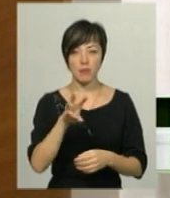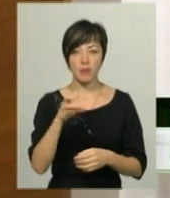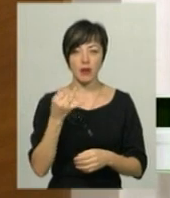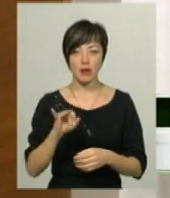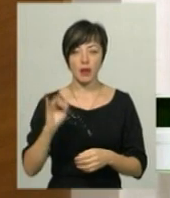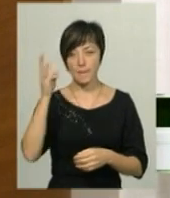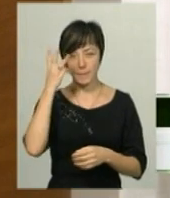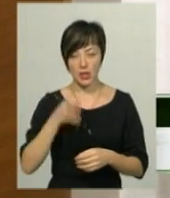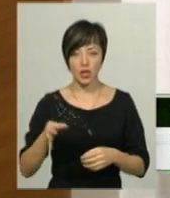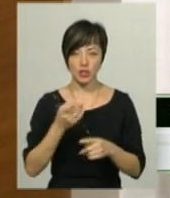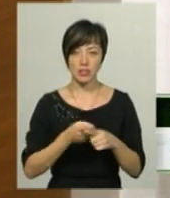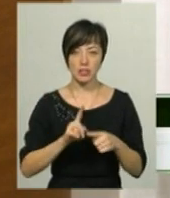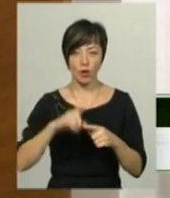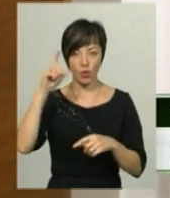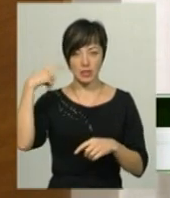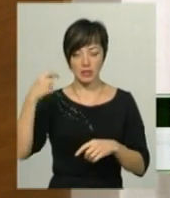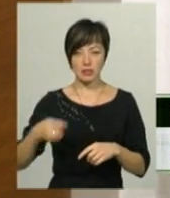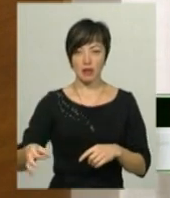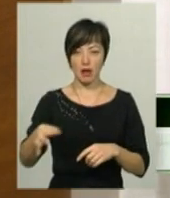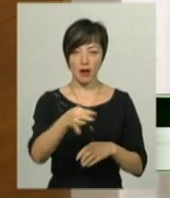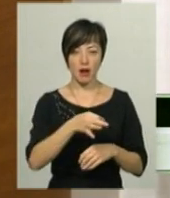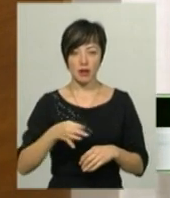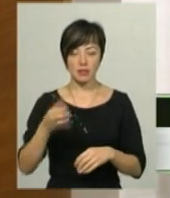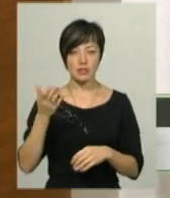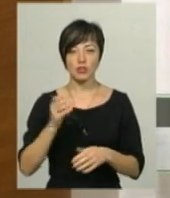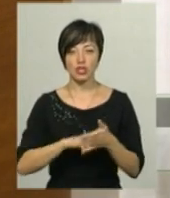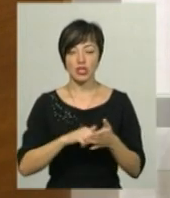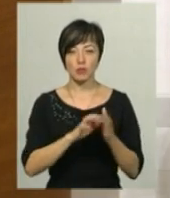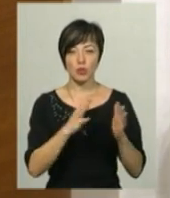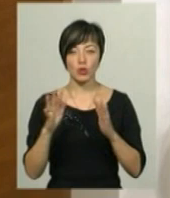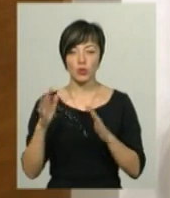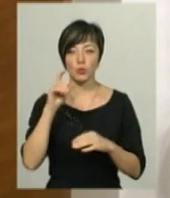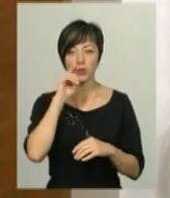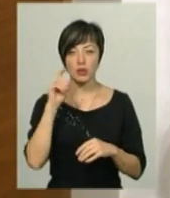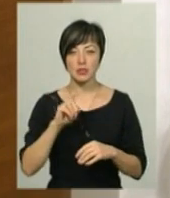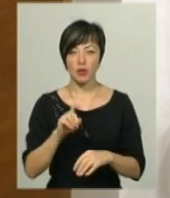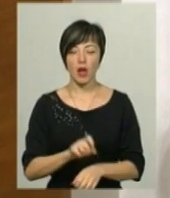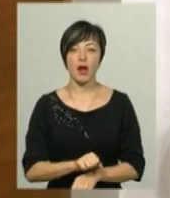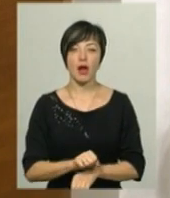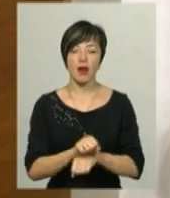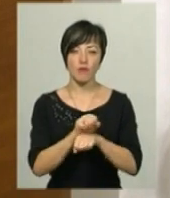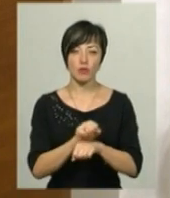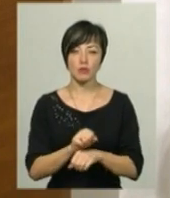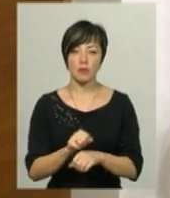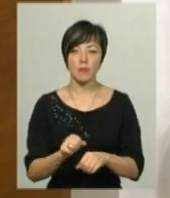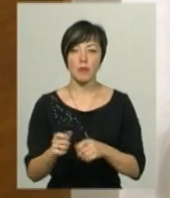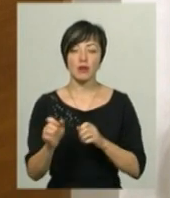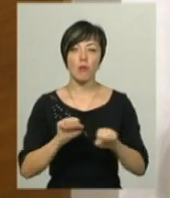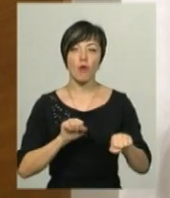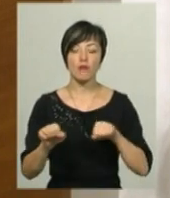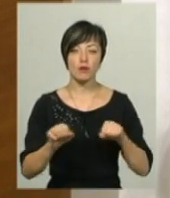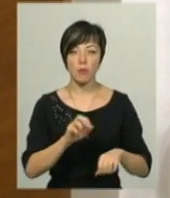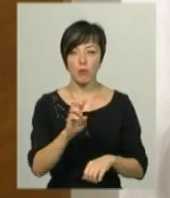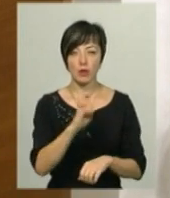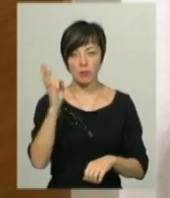що Хмельниччина – це козацький край із-за тих подій української революції під проводом Богдана Хмельницького,